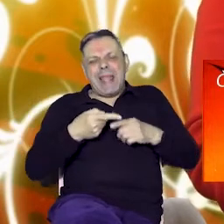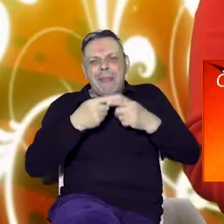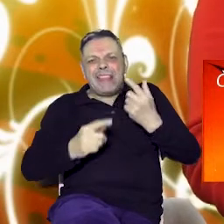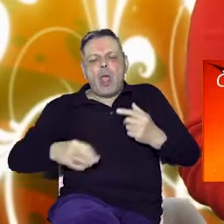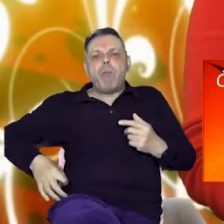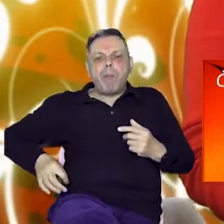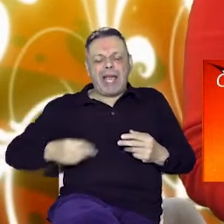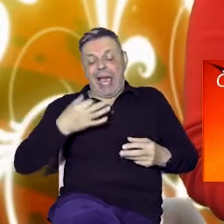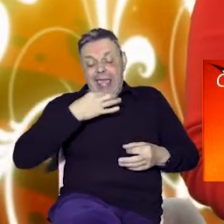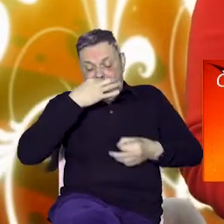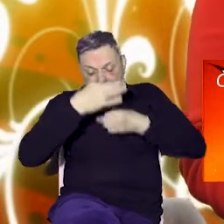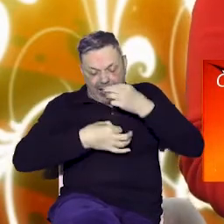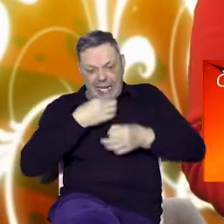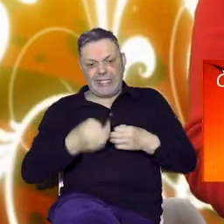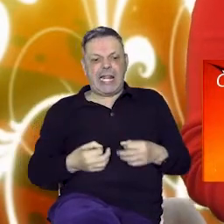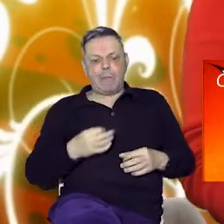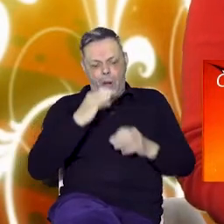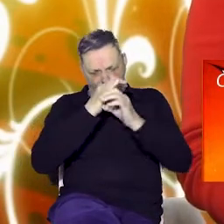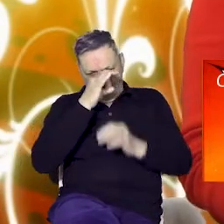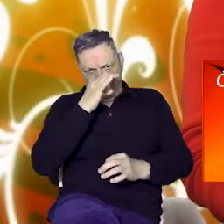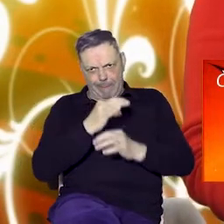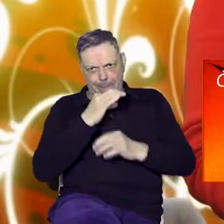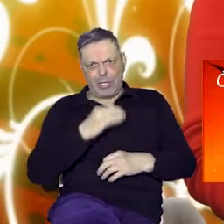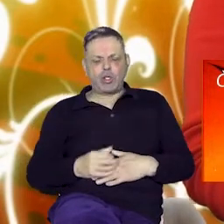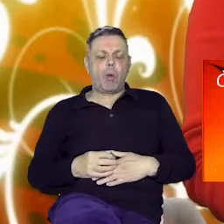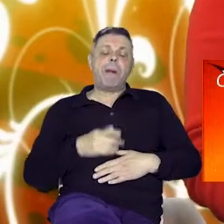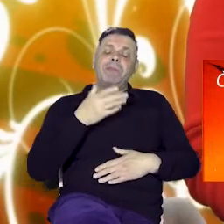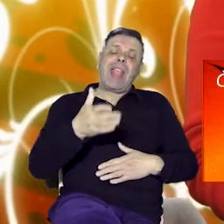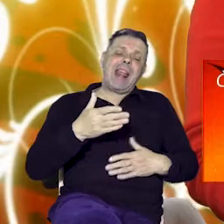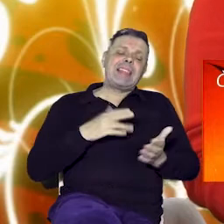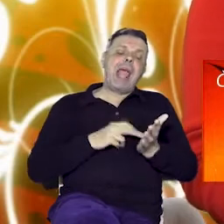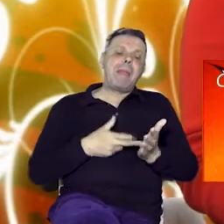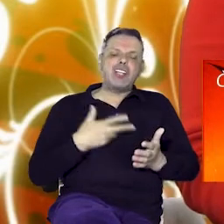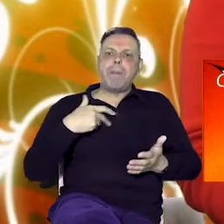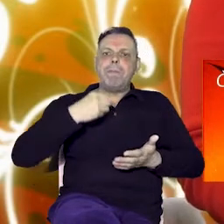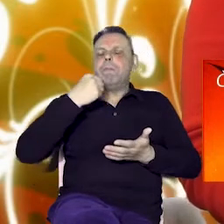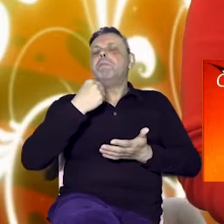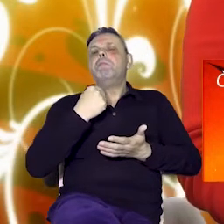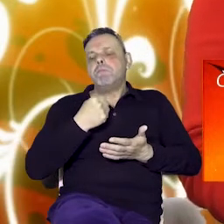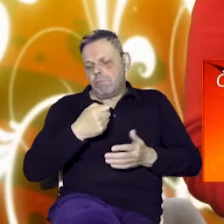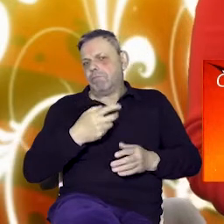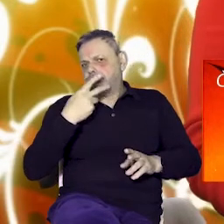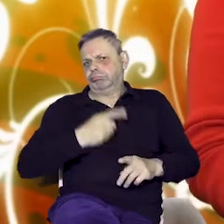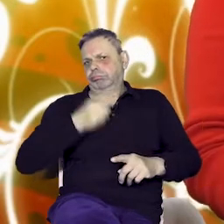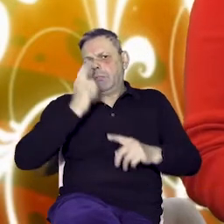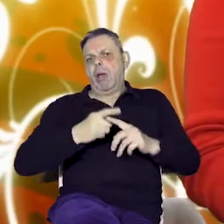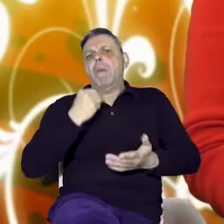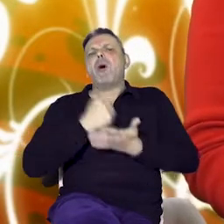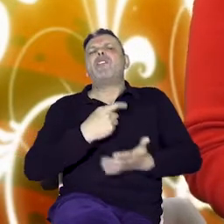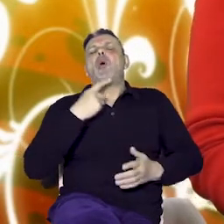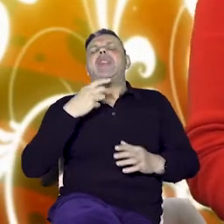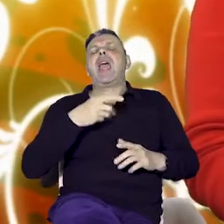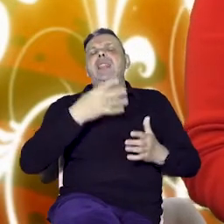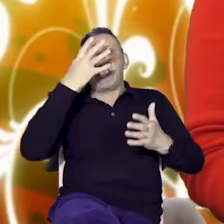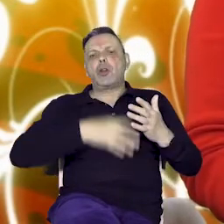i analizira pod mikroskopom. I vi u stvari na taj način potvrđujete određenu dijagnozu. Gledajte, nema